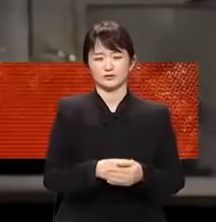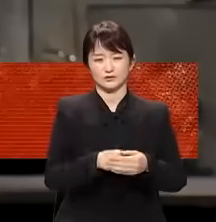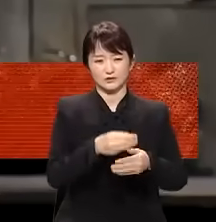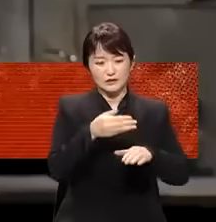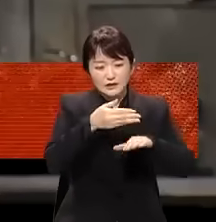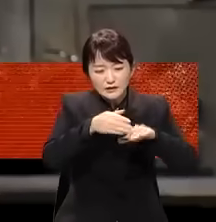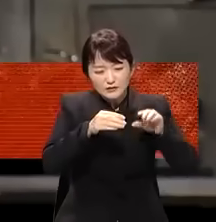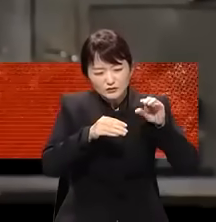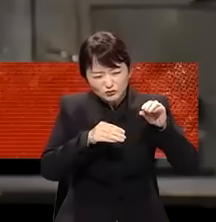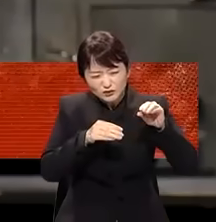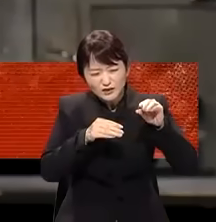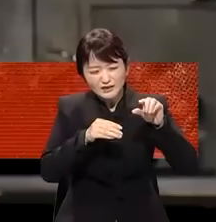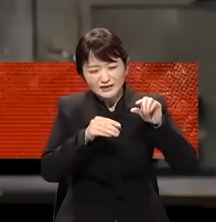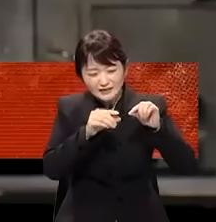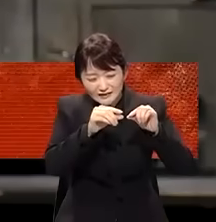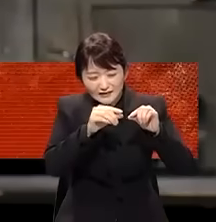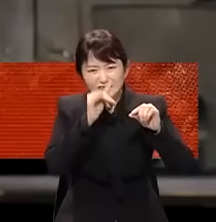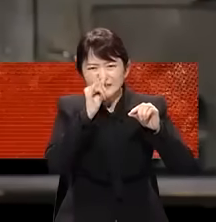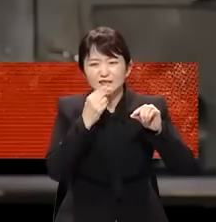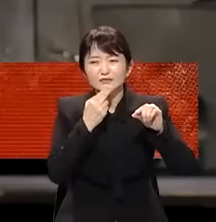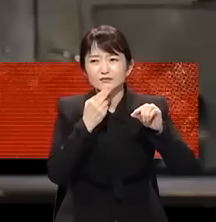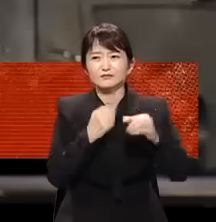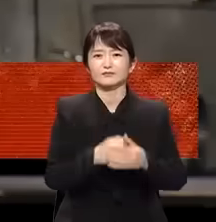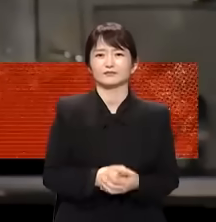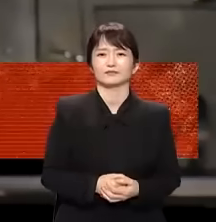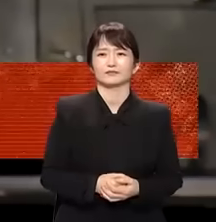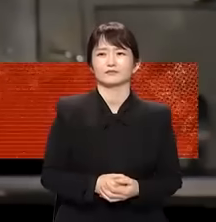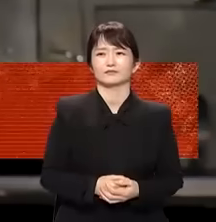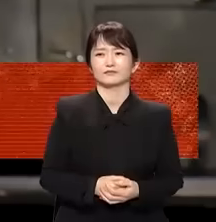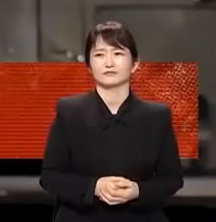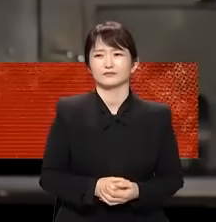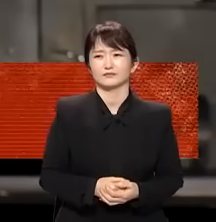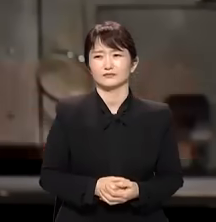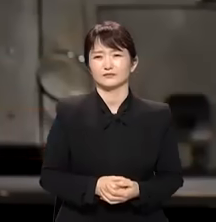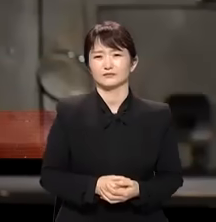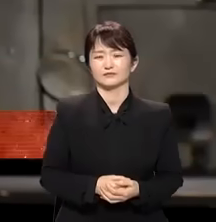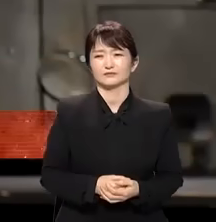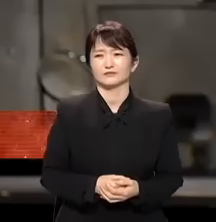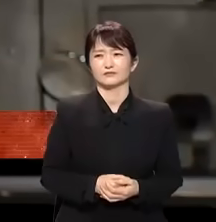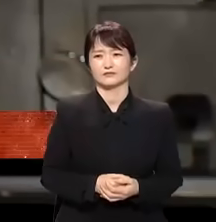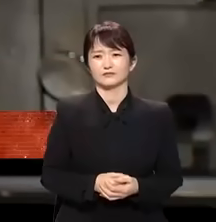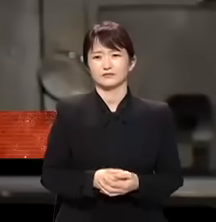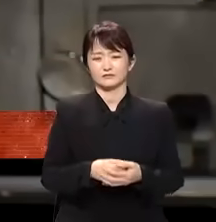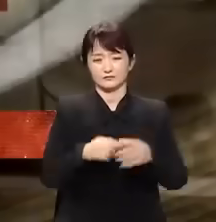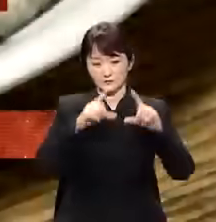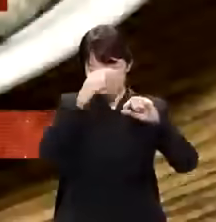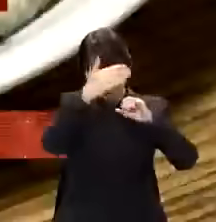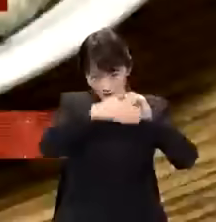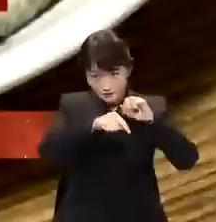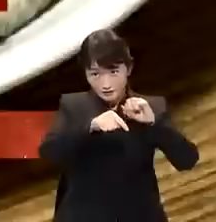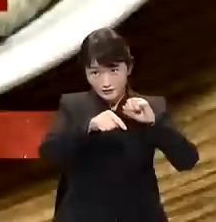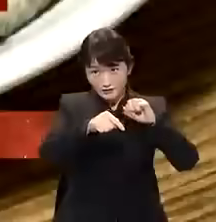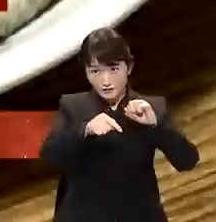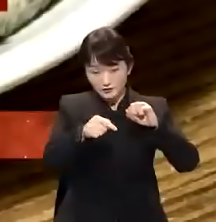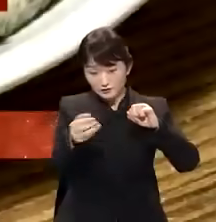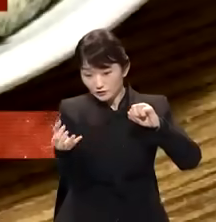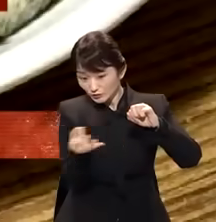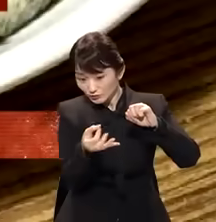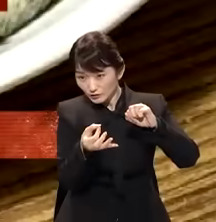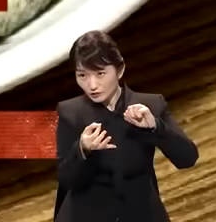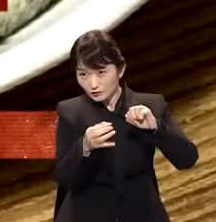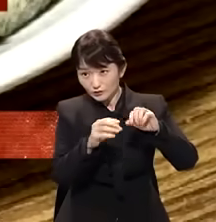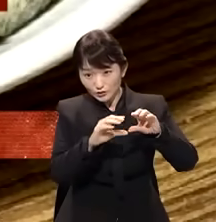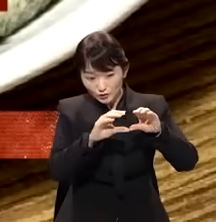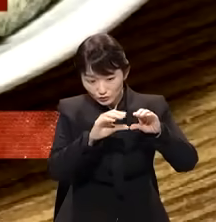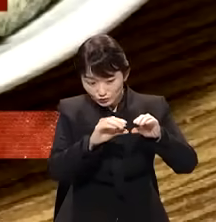됩니다 상당히 사진 사진 다시 한번 보세 사실은 저거는 저 확인할 가능성이 없습니다 옆에서 두껍게 이렇게 아주 두툼하게